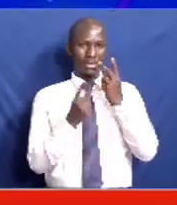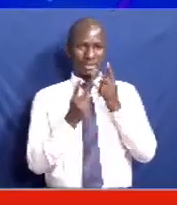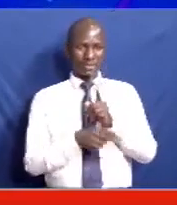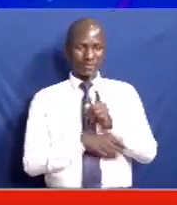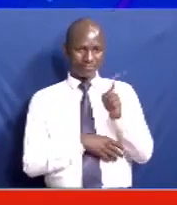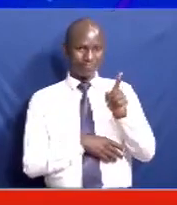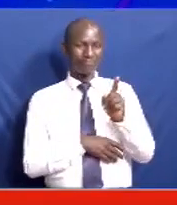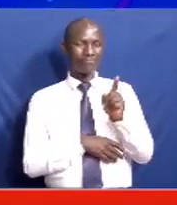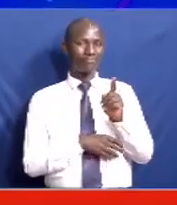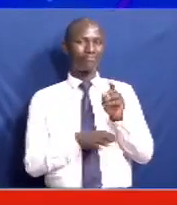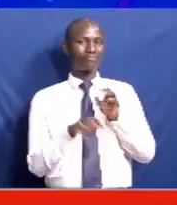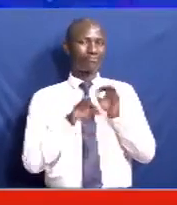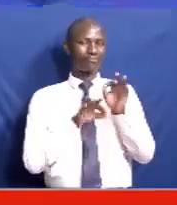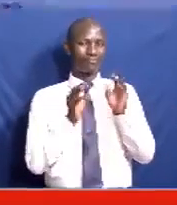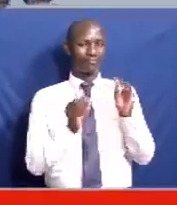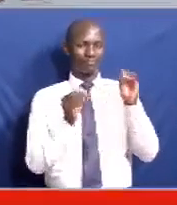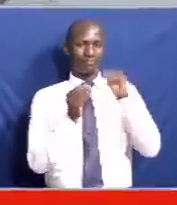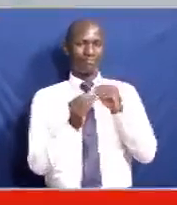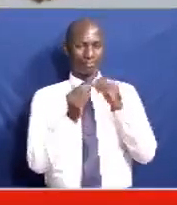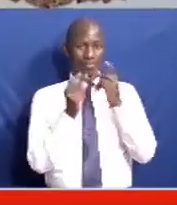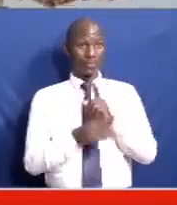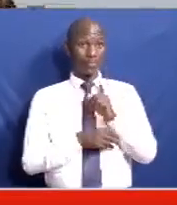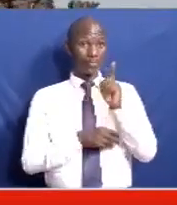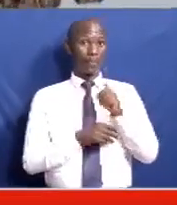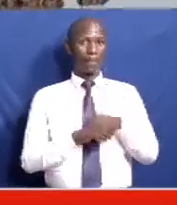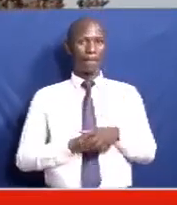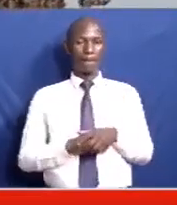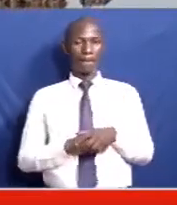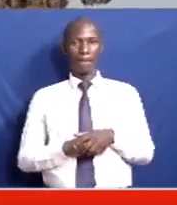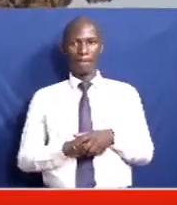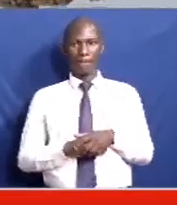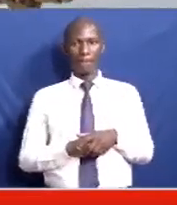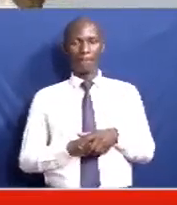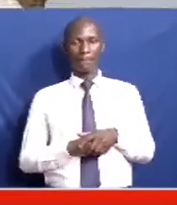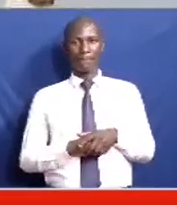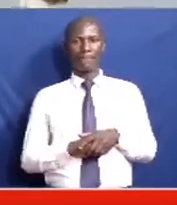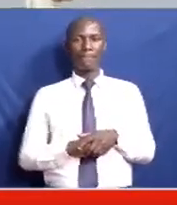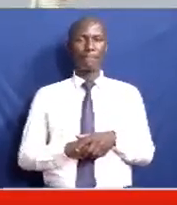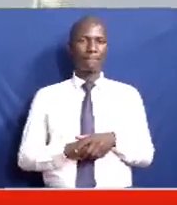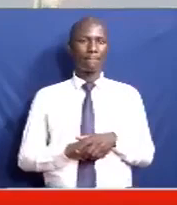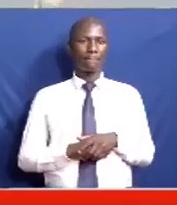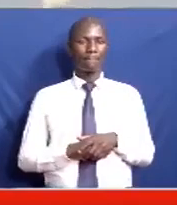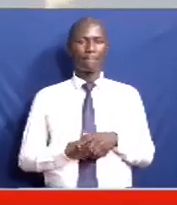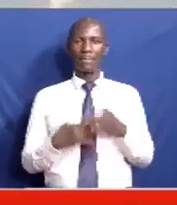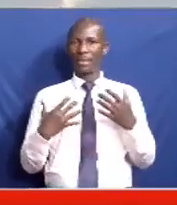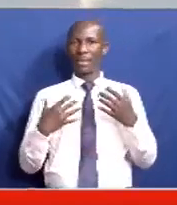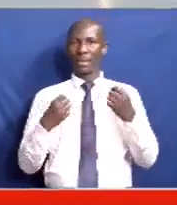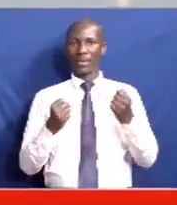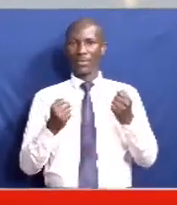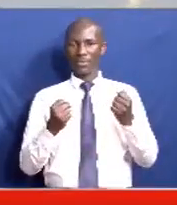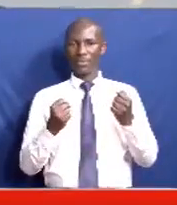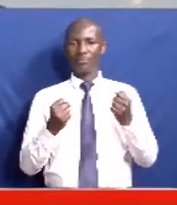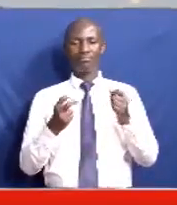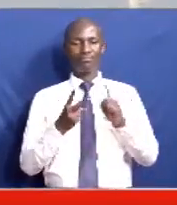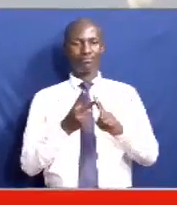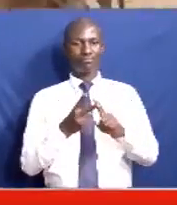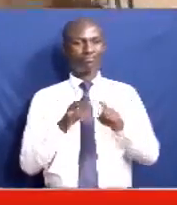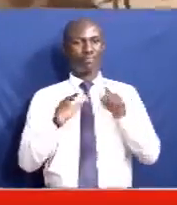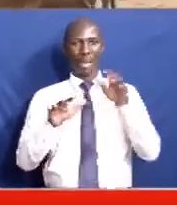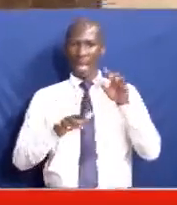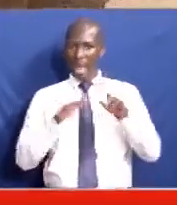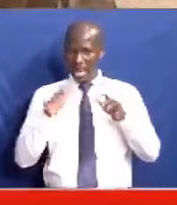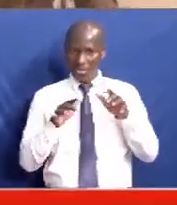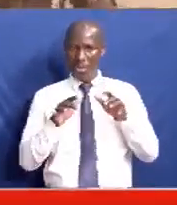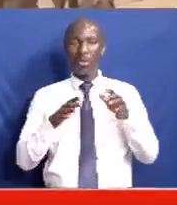anake Jackson Mwanzi. Kiwu ni kindu chavata kwa mwiana na wimawamwe kwa ndu ondo mwana indo. Kwa